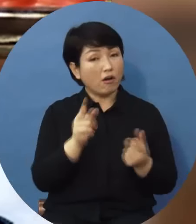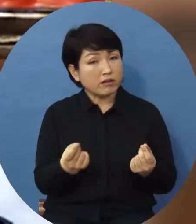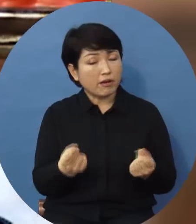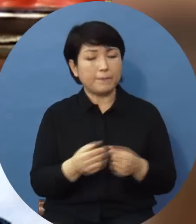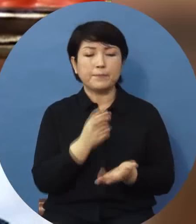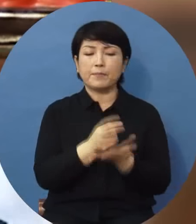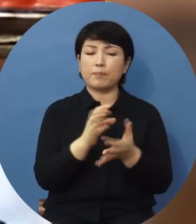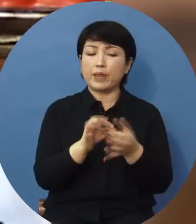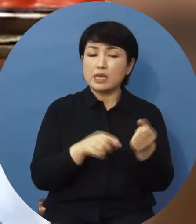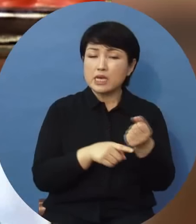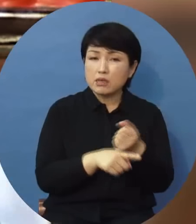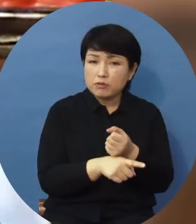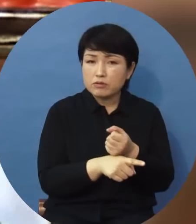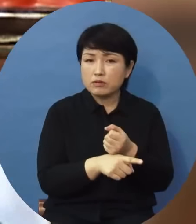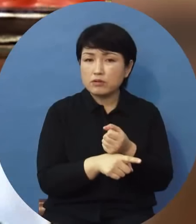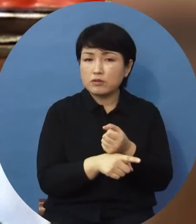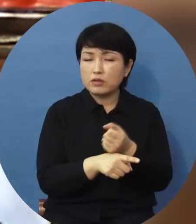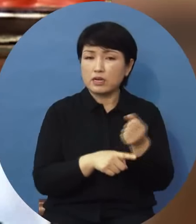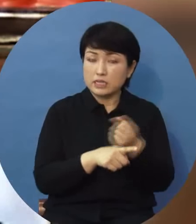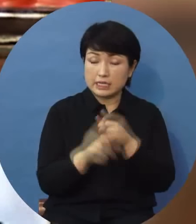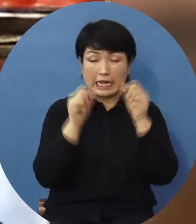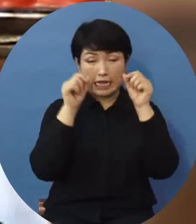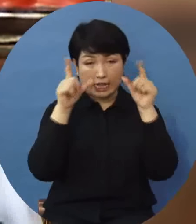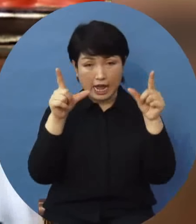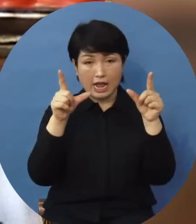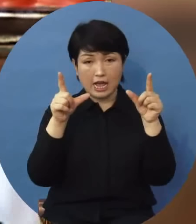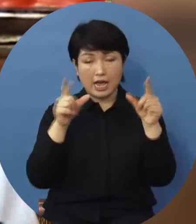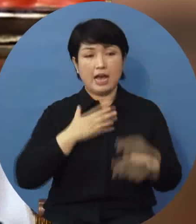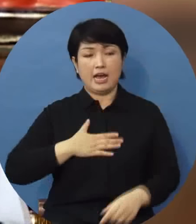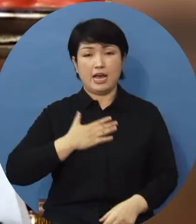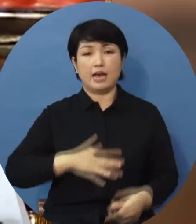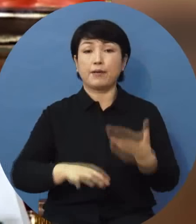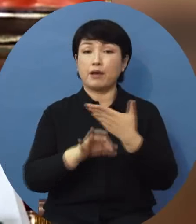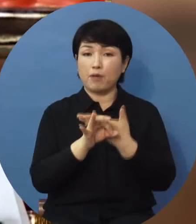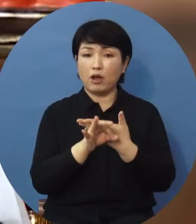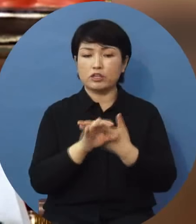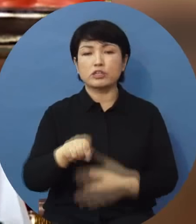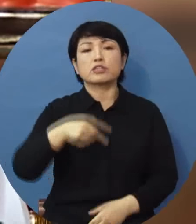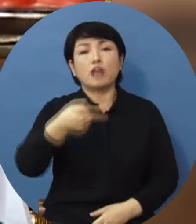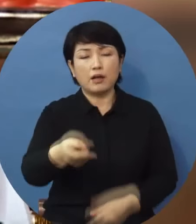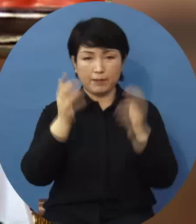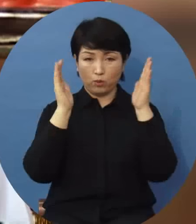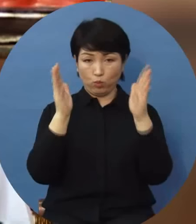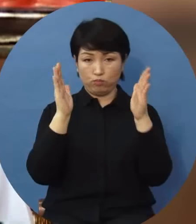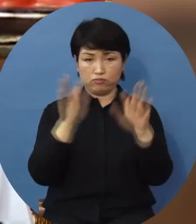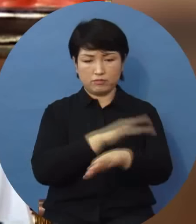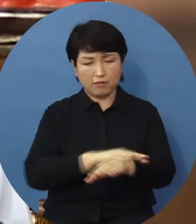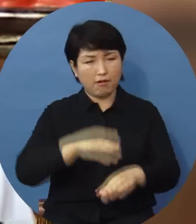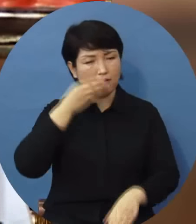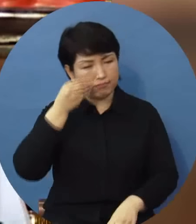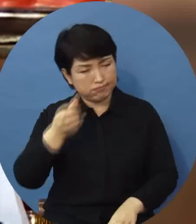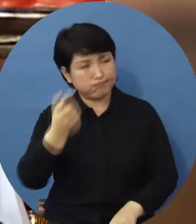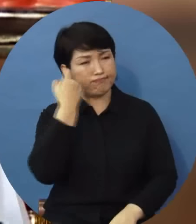이렇게 법의 이치를 깨치게 되면 그 다음부터는 공부가